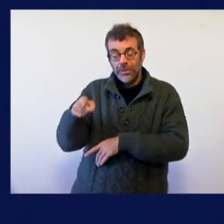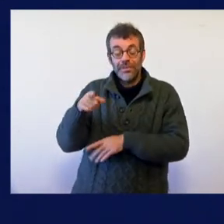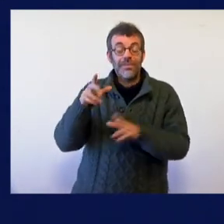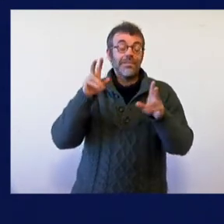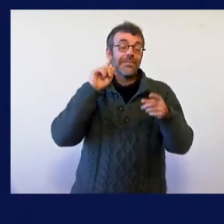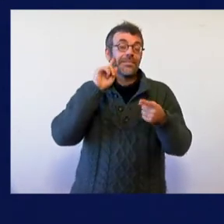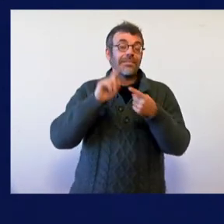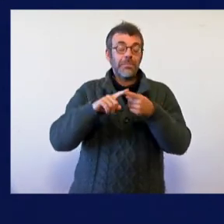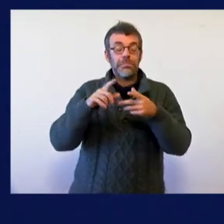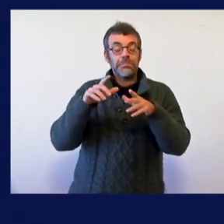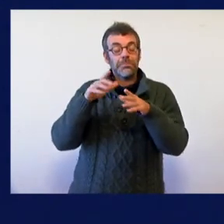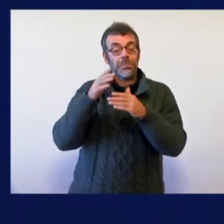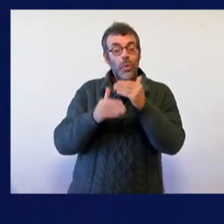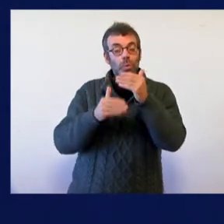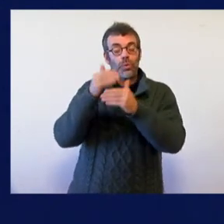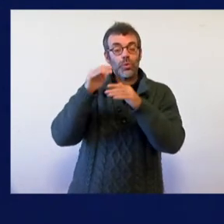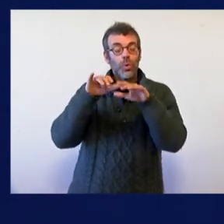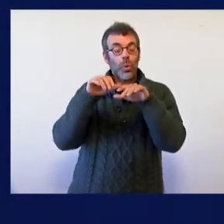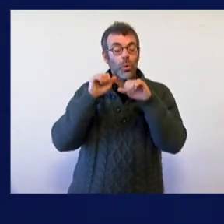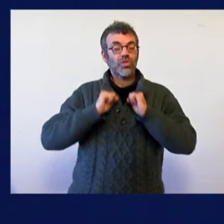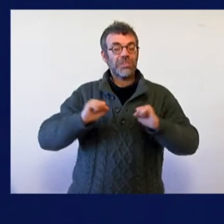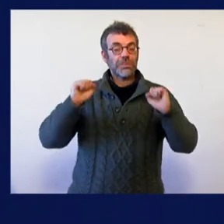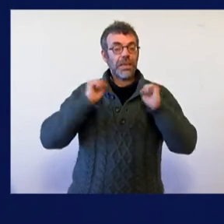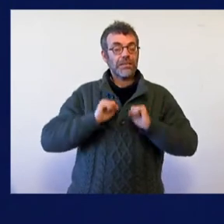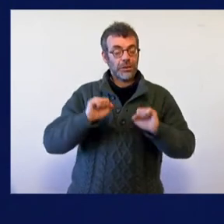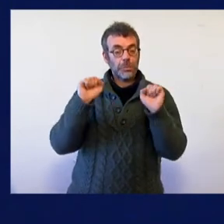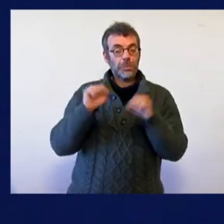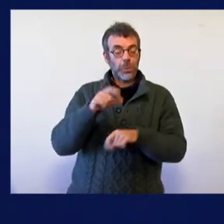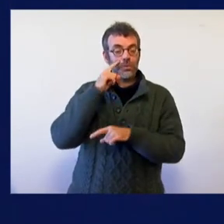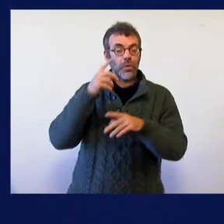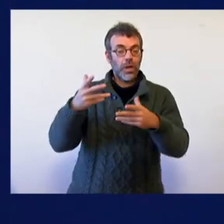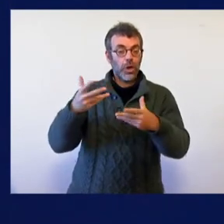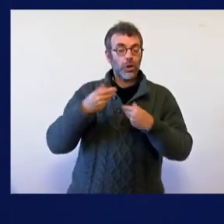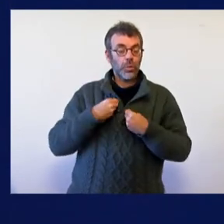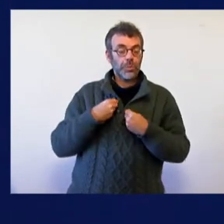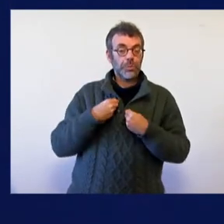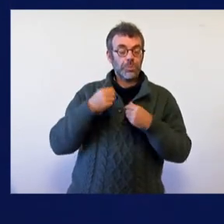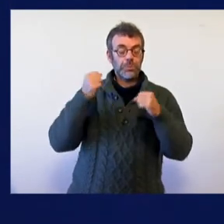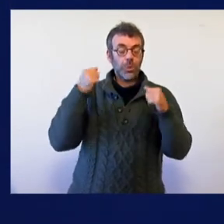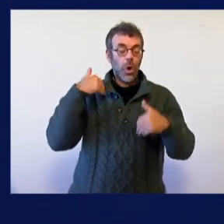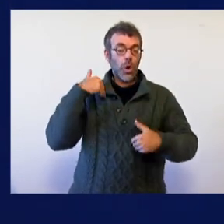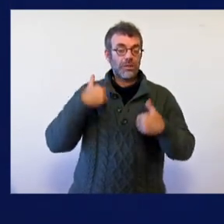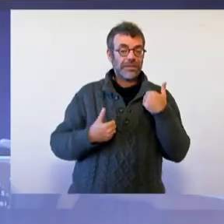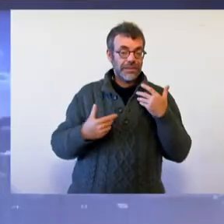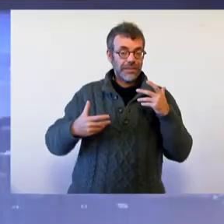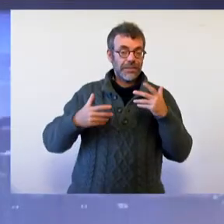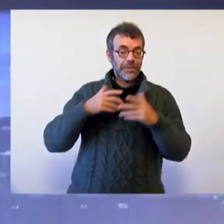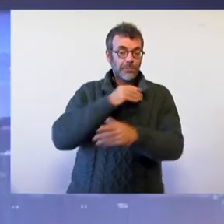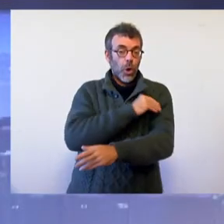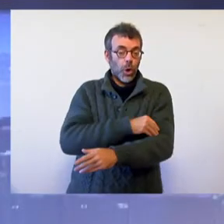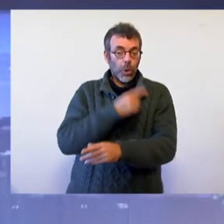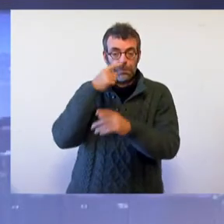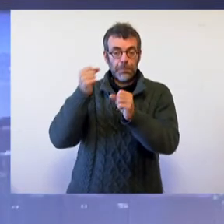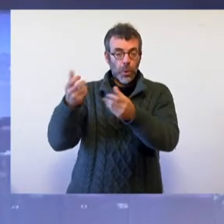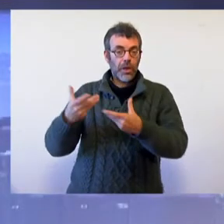sur la construction d'un gymnase qui pourrait aussi recevoir les sportifs handi. Merci.